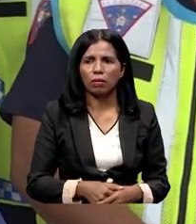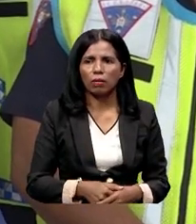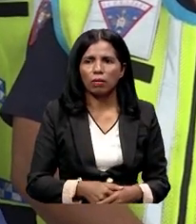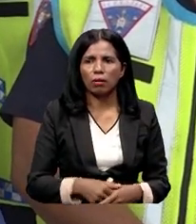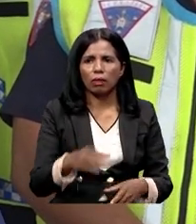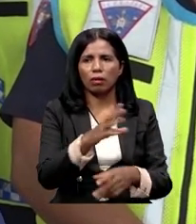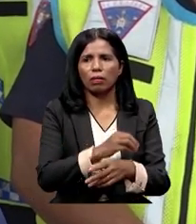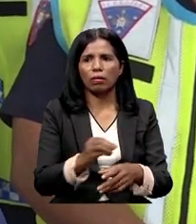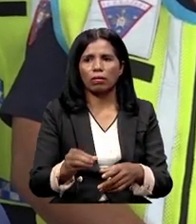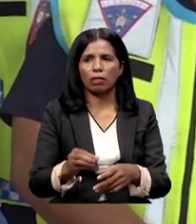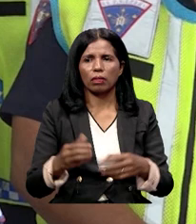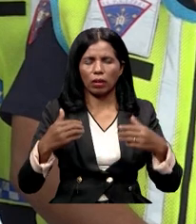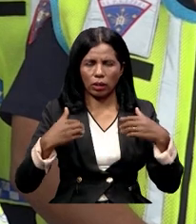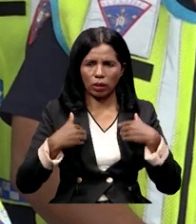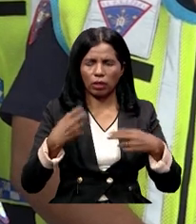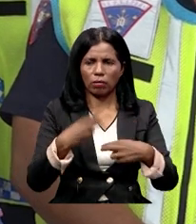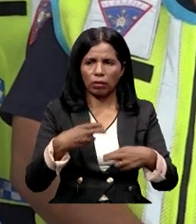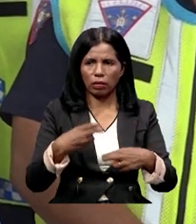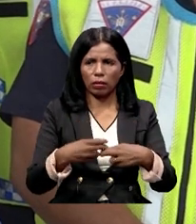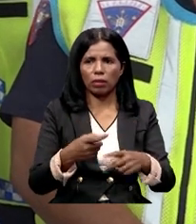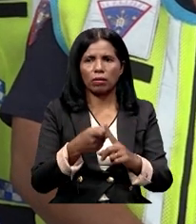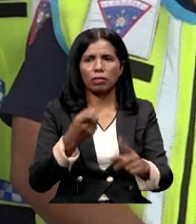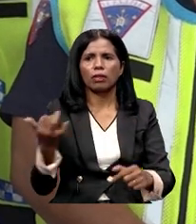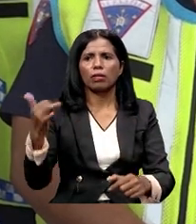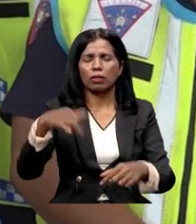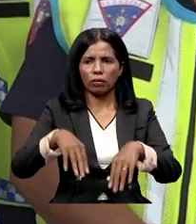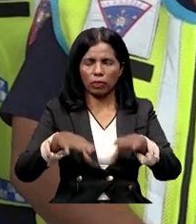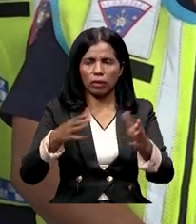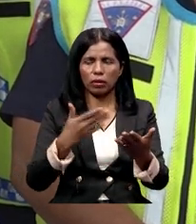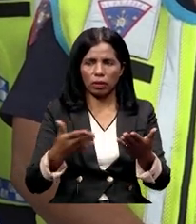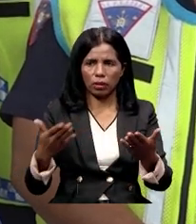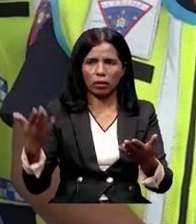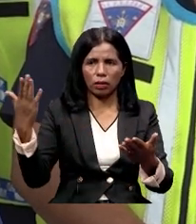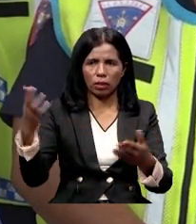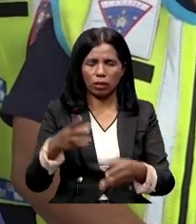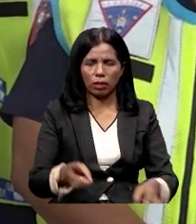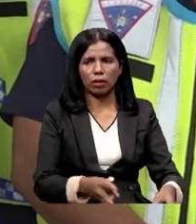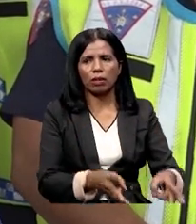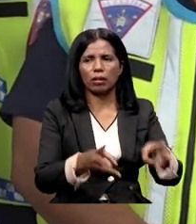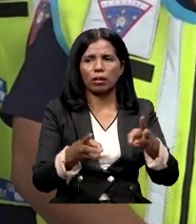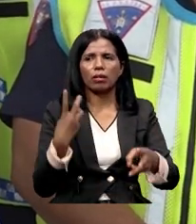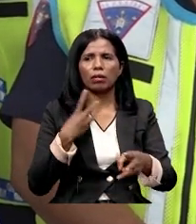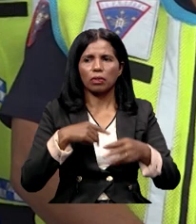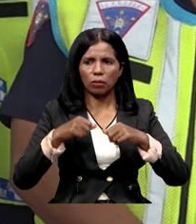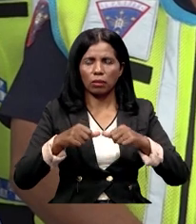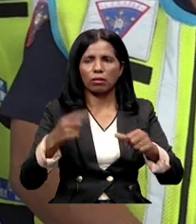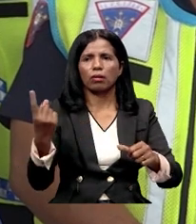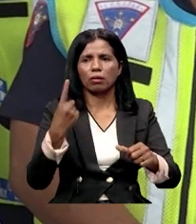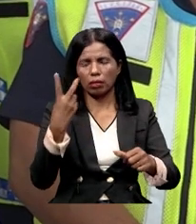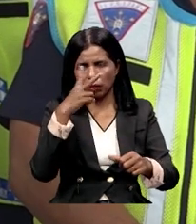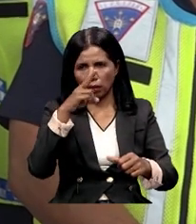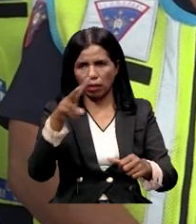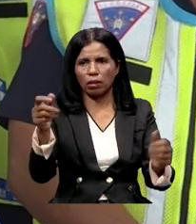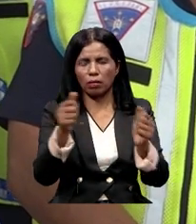engrapamento nebe mak sempre musubik tamba impacto mai hosi sir nebe mak fansa sania trotoleten. Ida ne ita kontinu na pati halo prasau namu tu